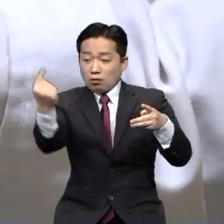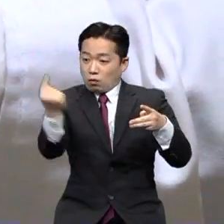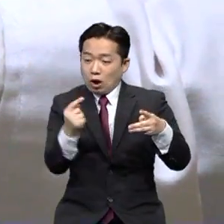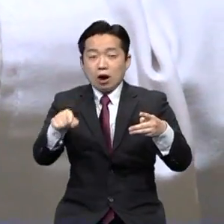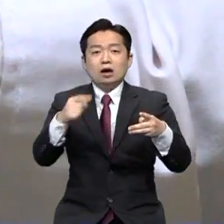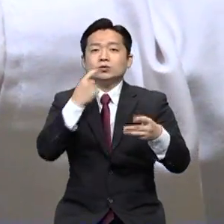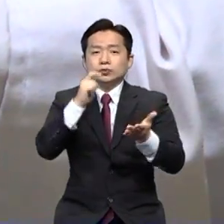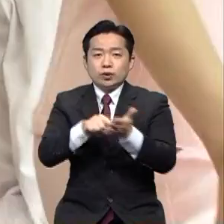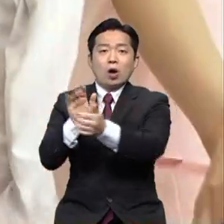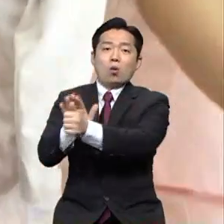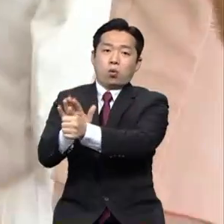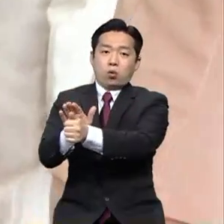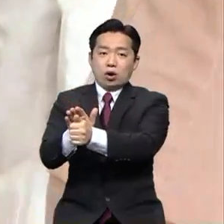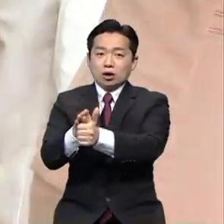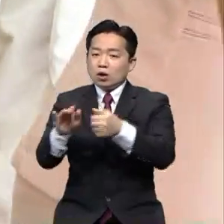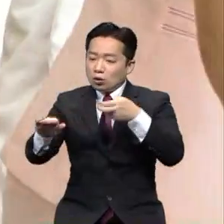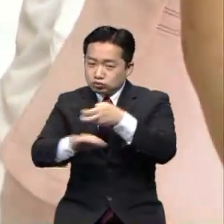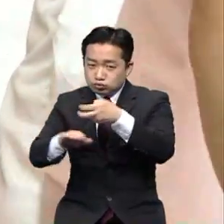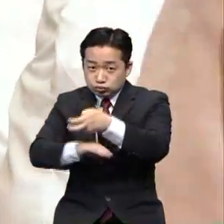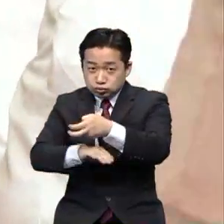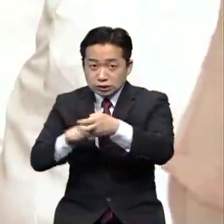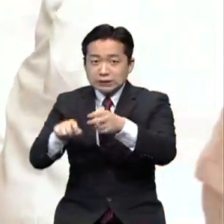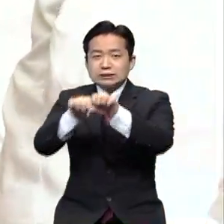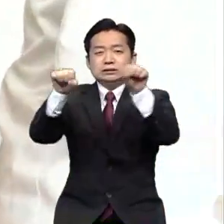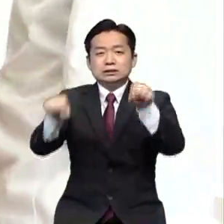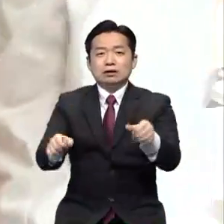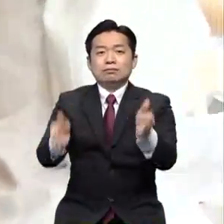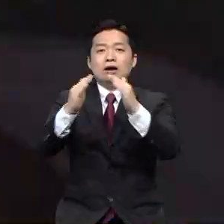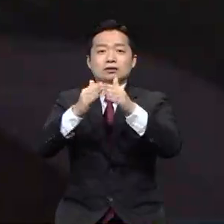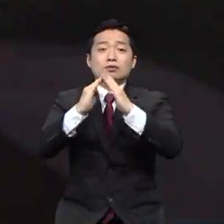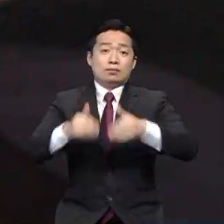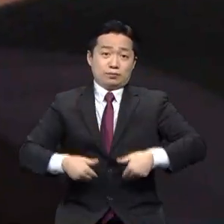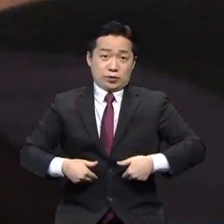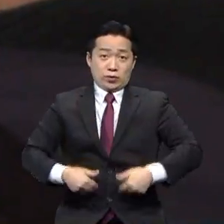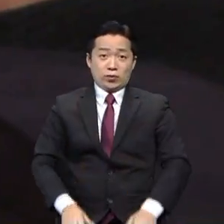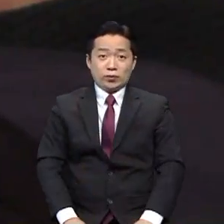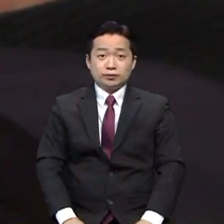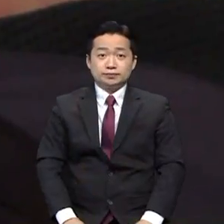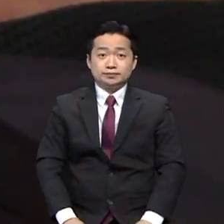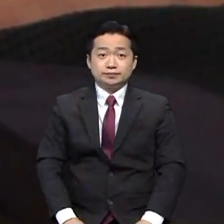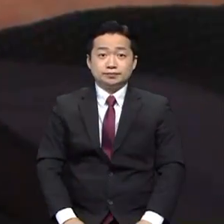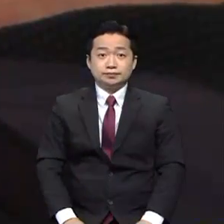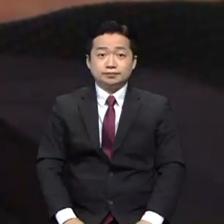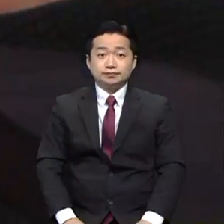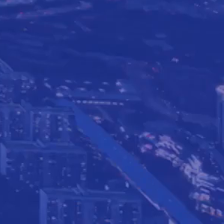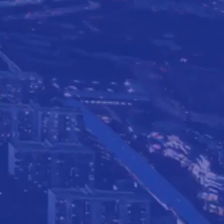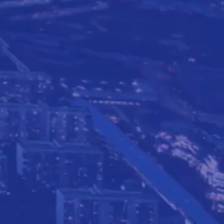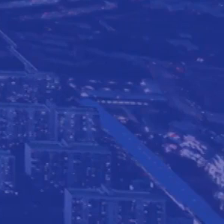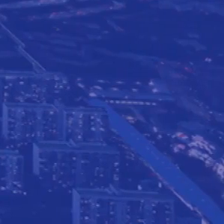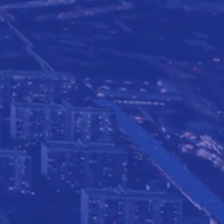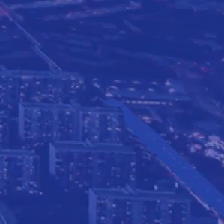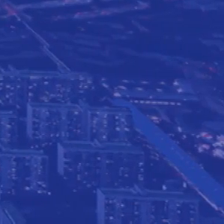방문할 수 있도록 교통수단과 체계를 갖춰 합니다 sbs 김영 됩니다